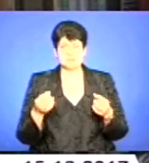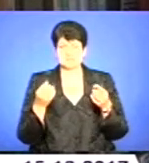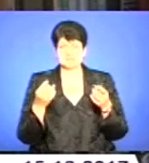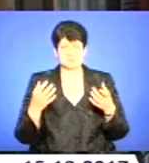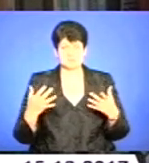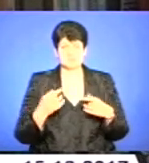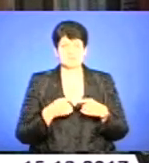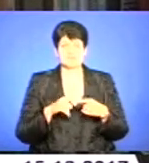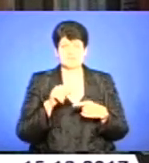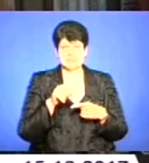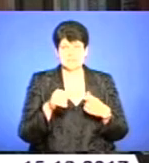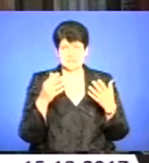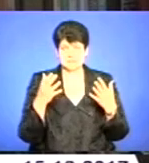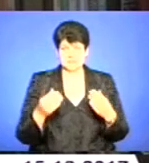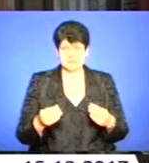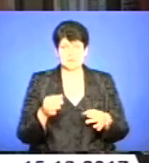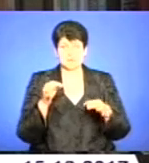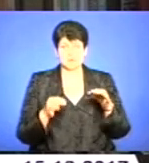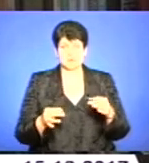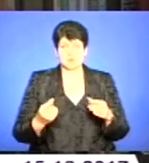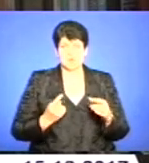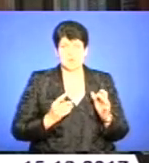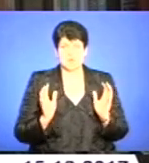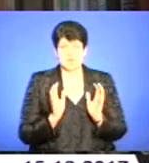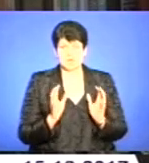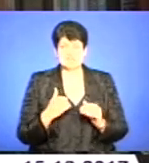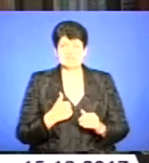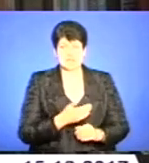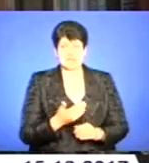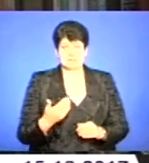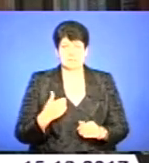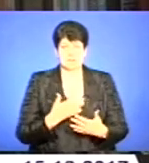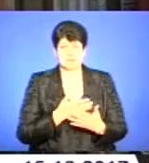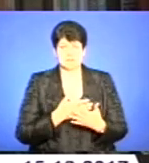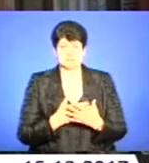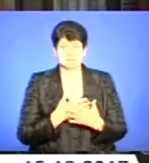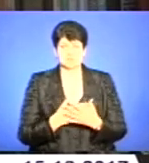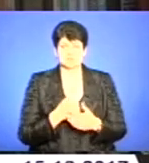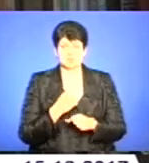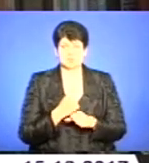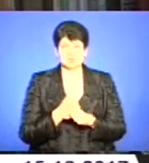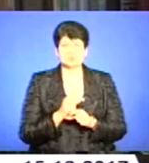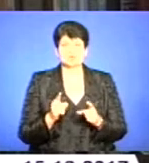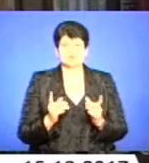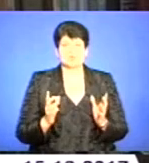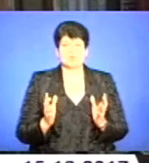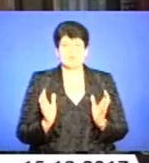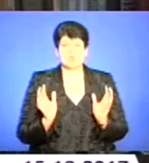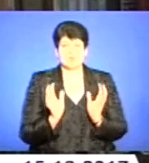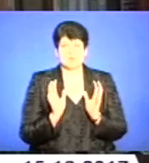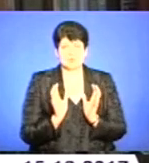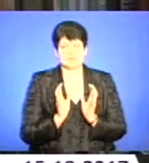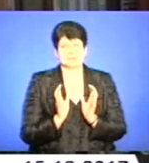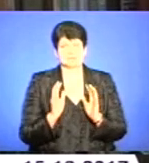в ці дні природоохоронці і ми в тому числі активізуємо роботу щодо охорони хвойних